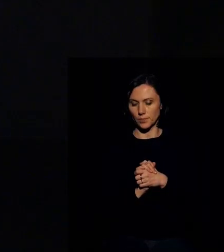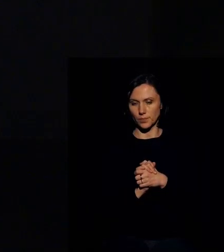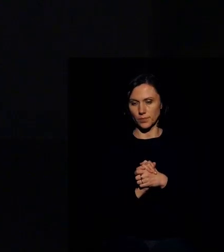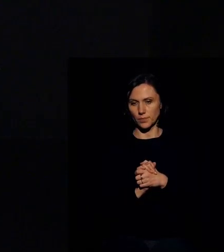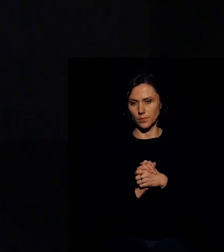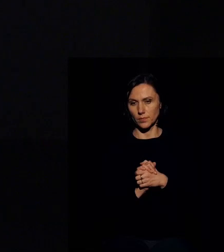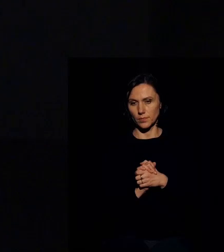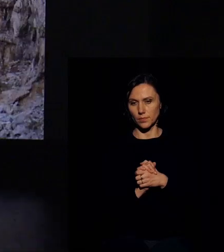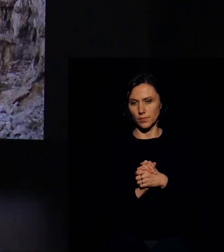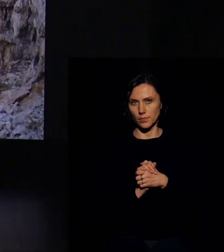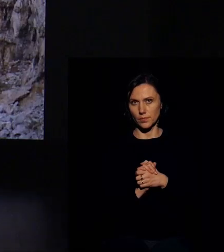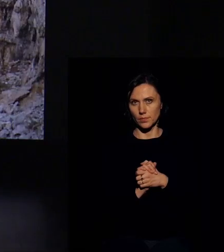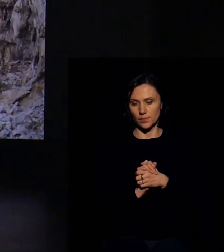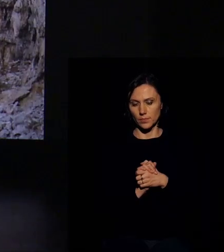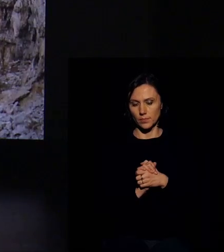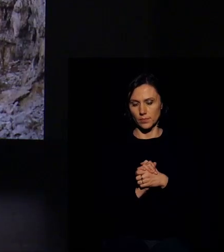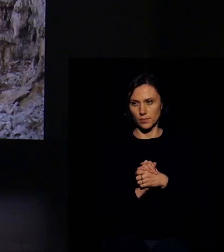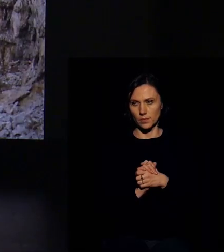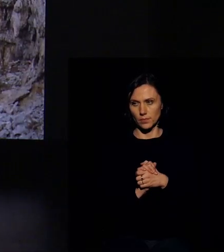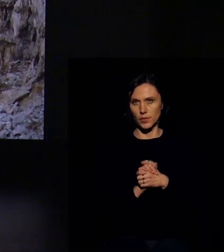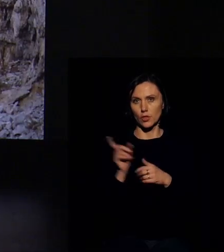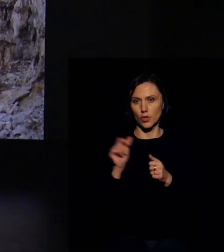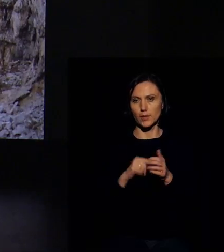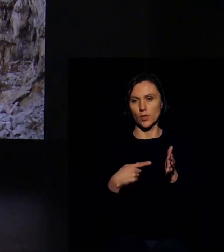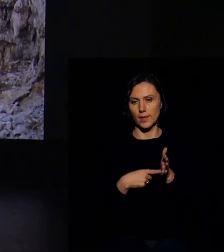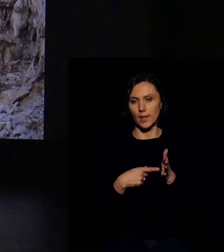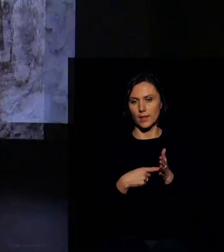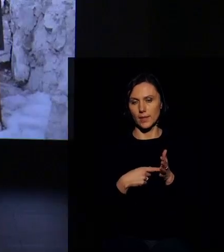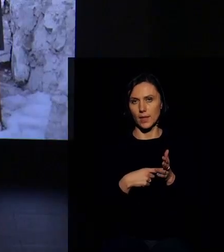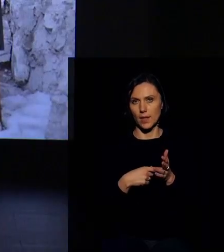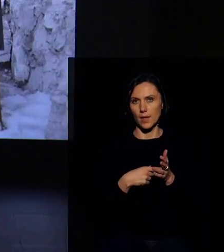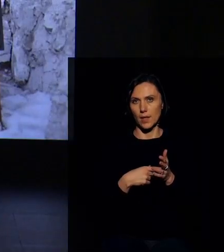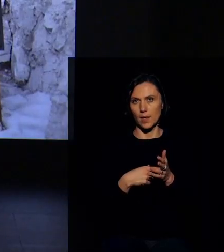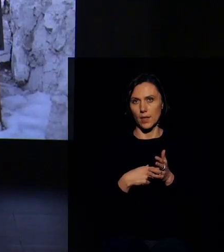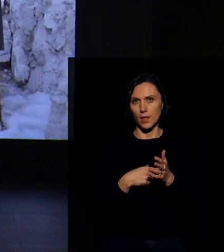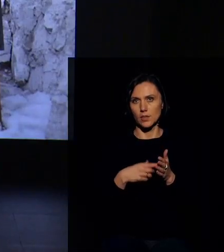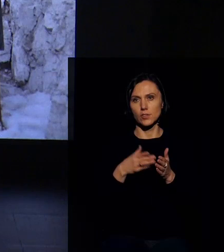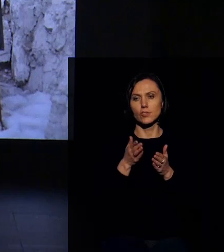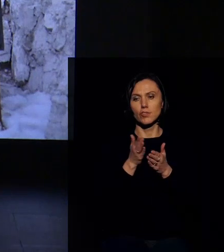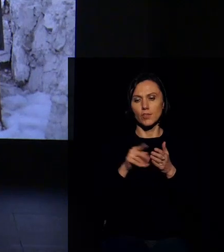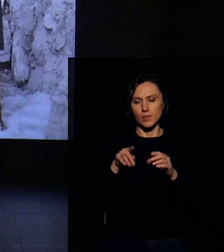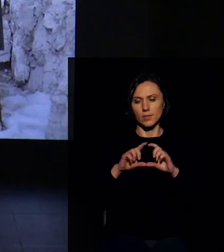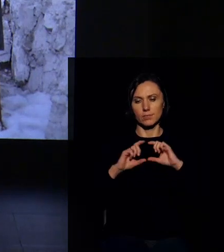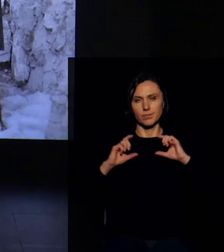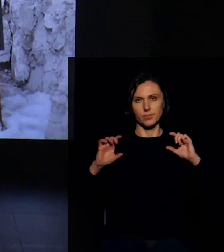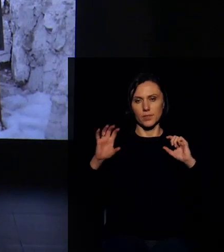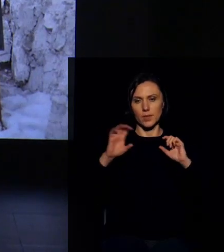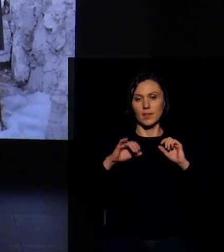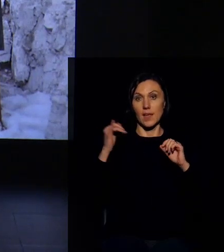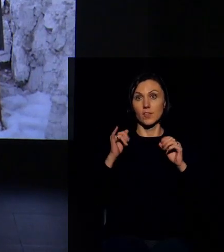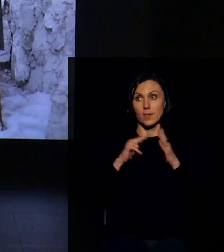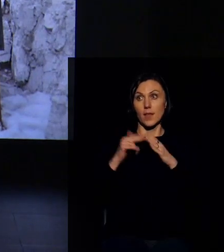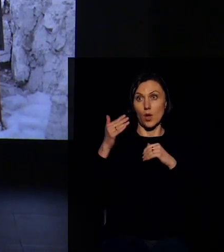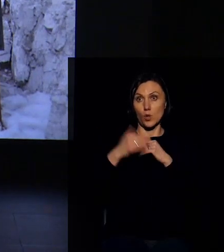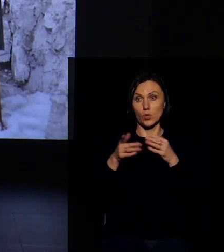I to już ostatnie odcinki amfiteatru i wychodzimy. Zawsze na końcu